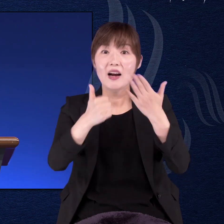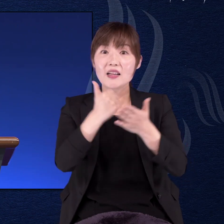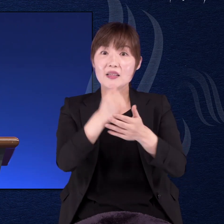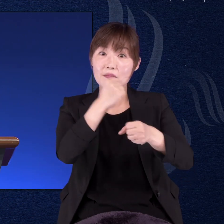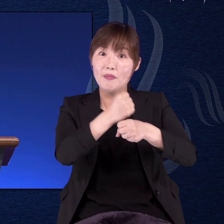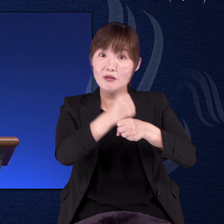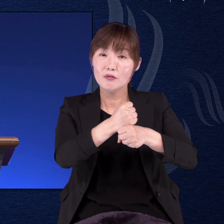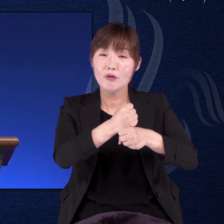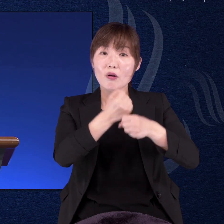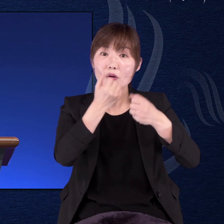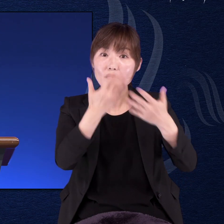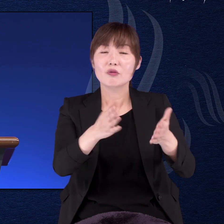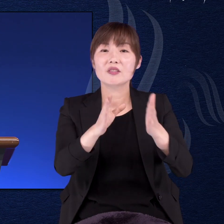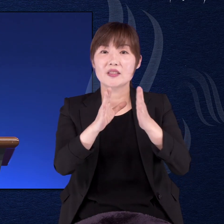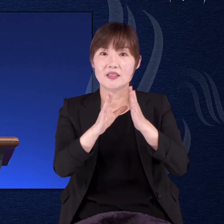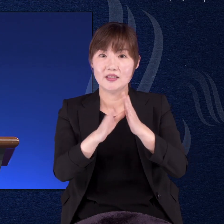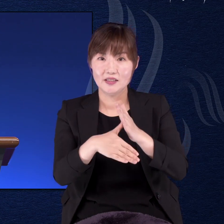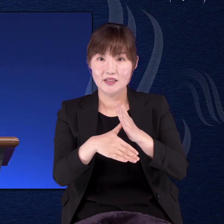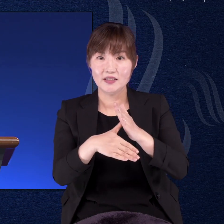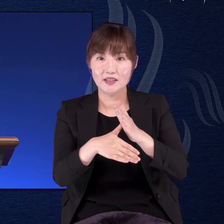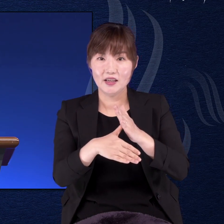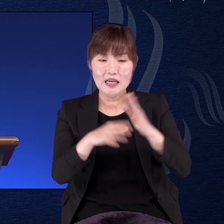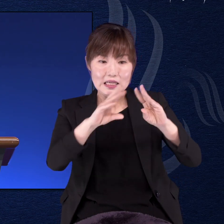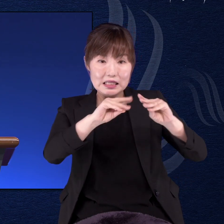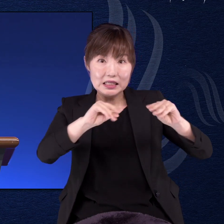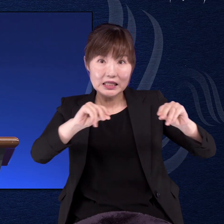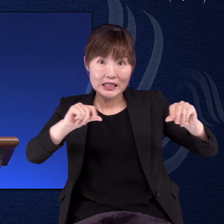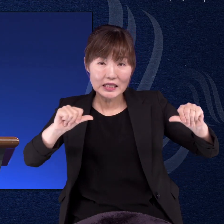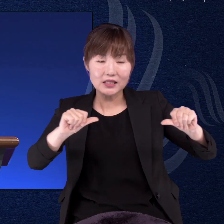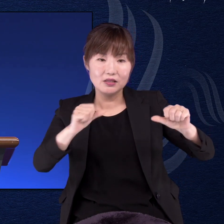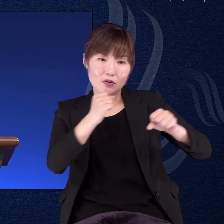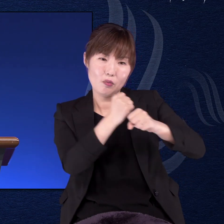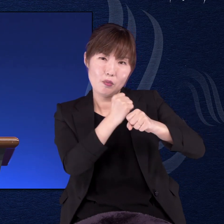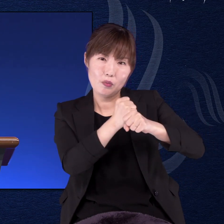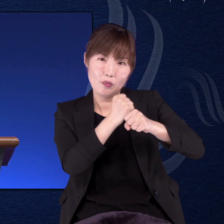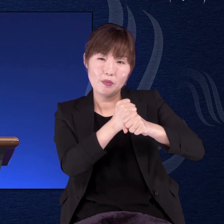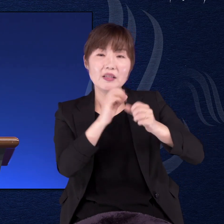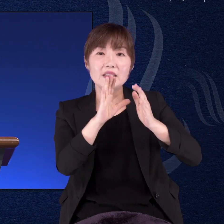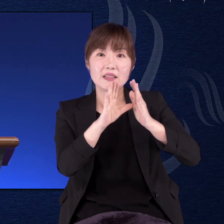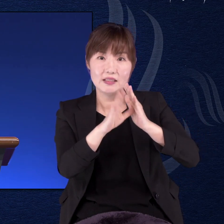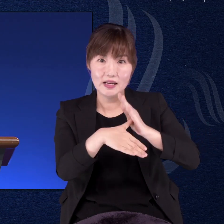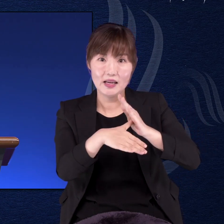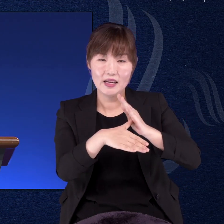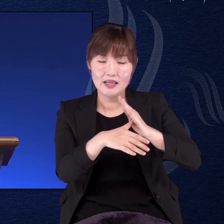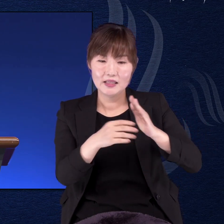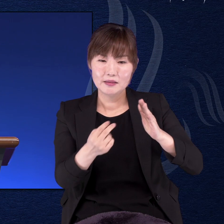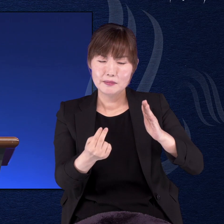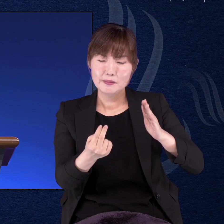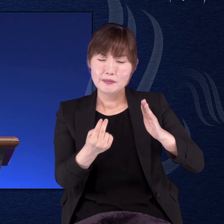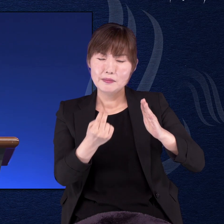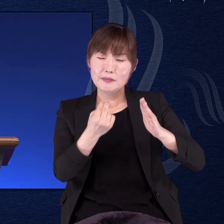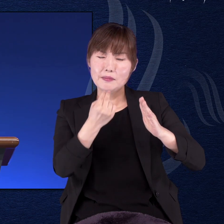들이마시세요. 그리고 내보내세요.